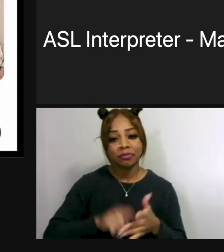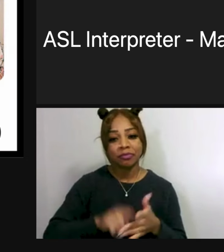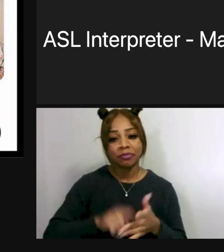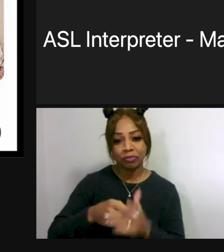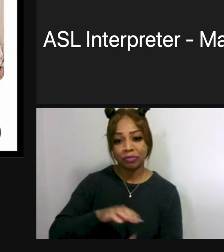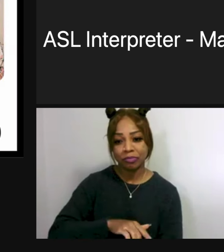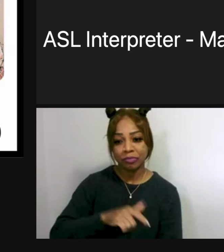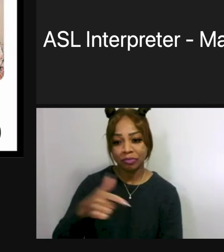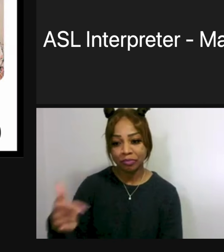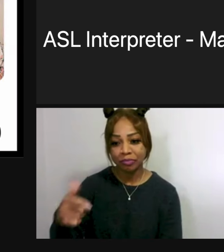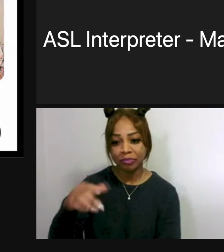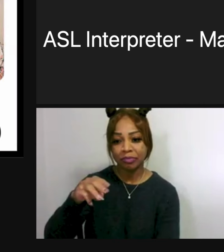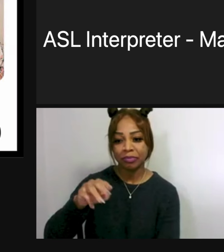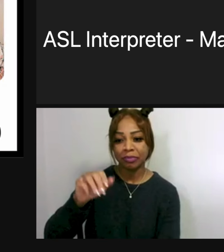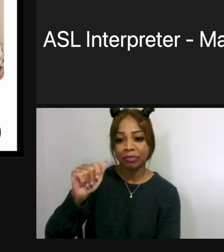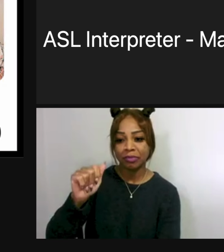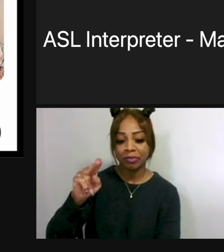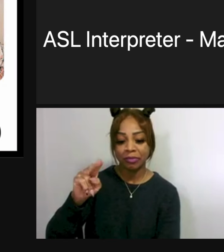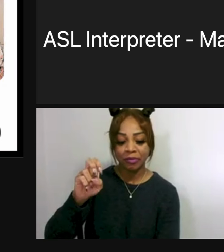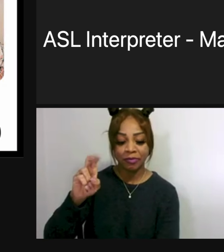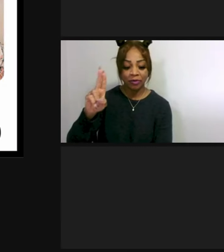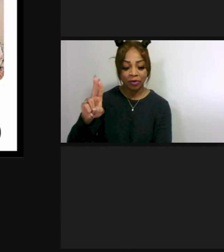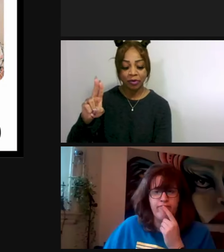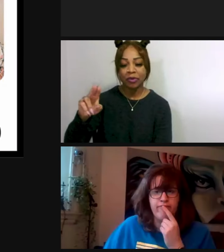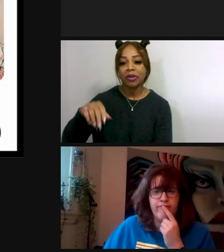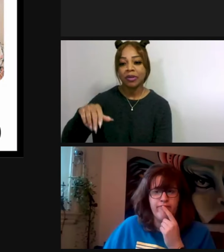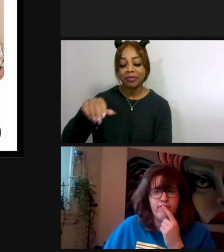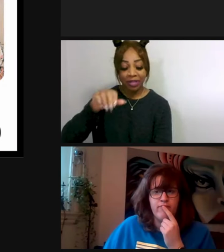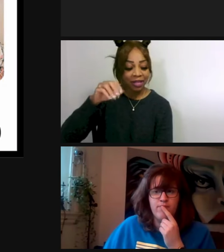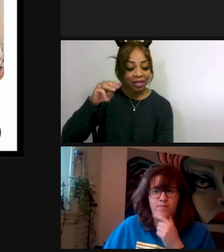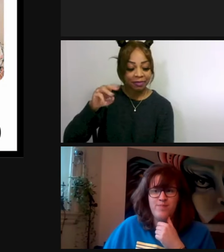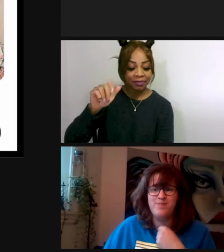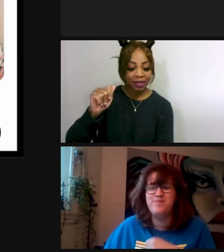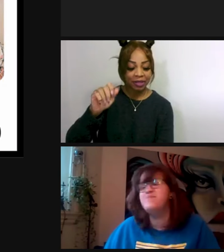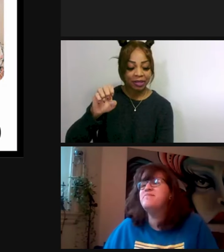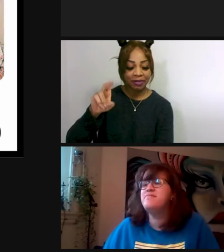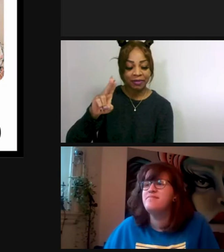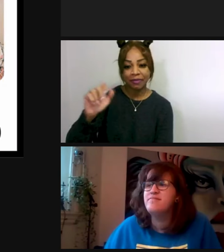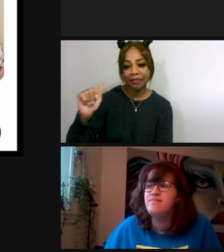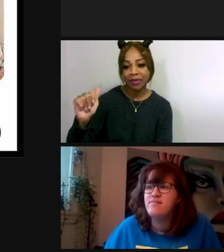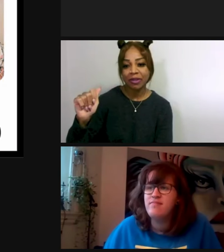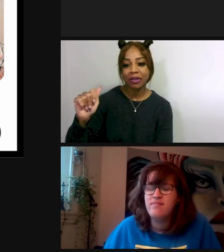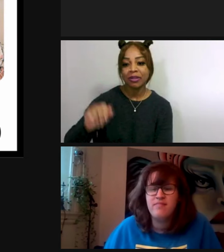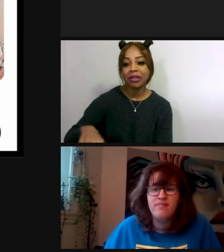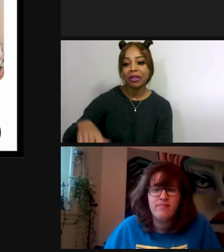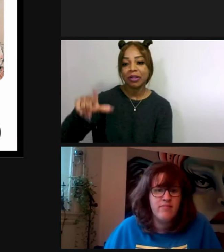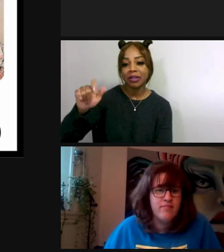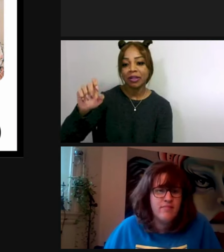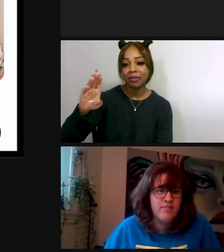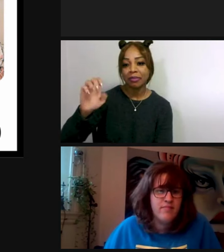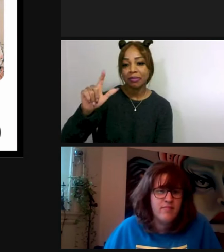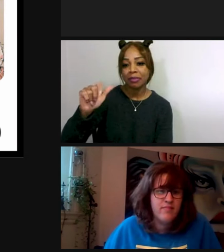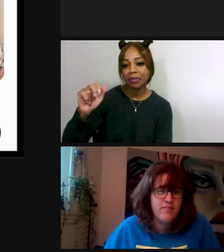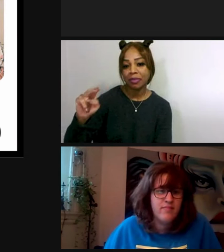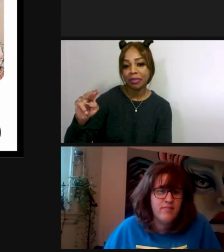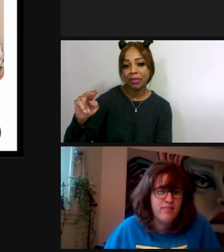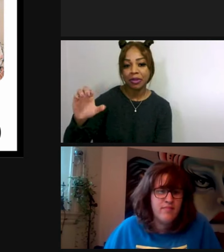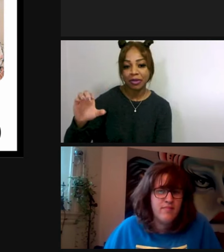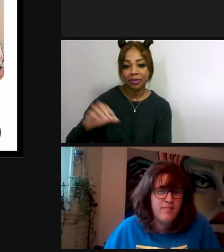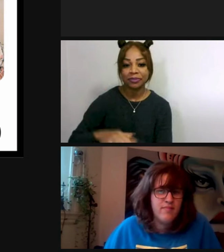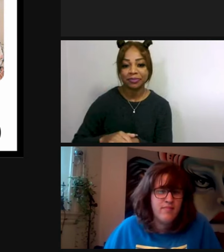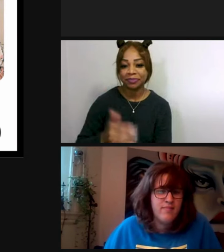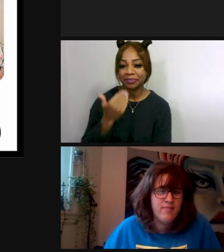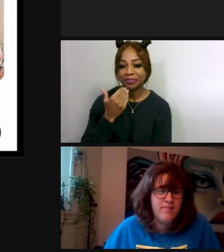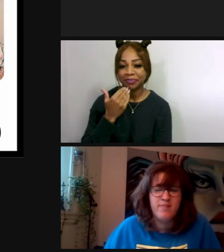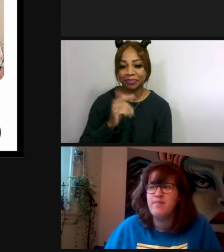séances d'approcessage. J'aimerais céder la parole à Maeva Leblanc, coordinatrice de la programmation et des préjots projets spéciaux à